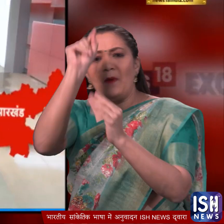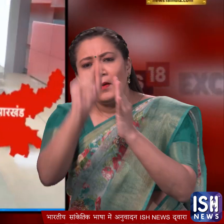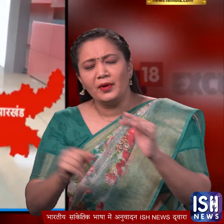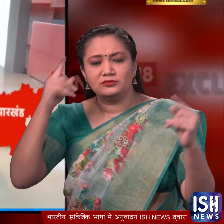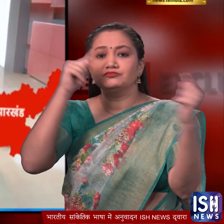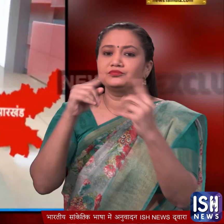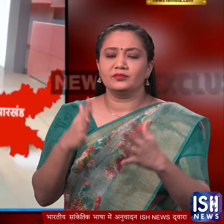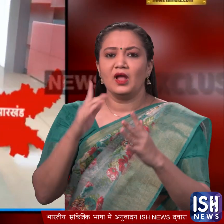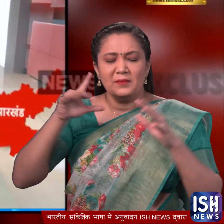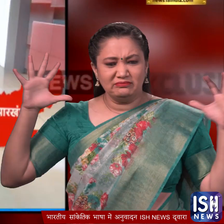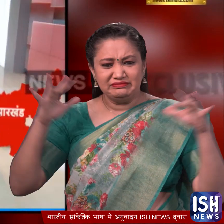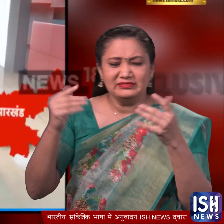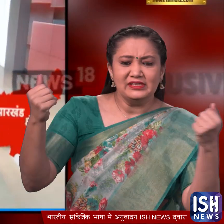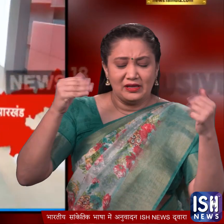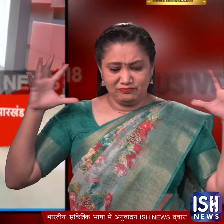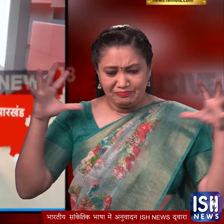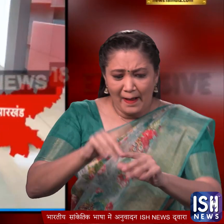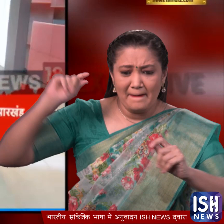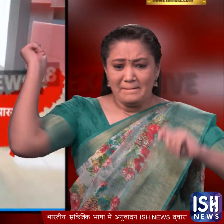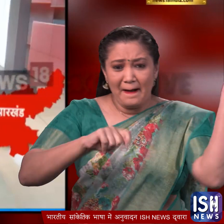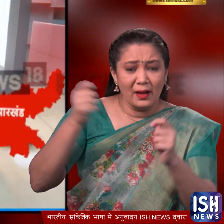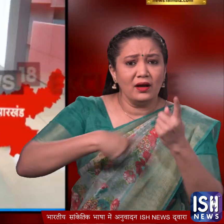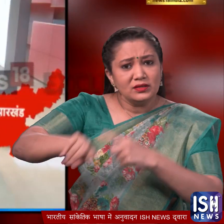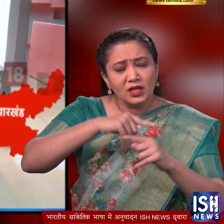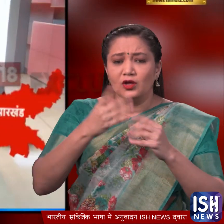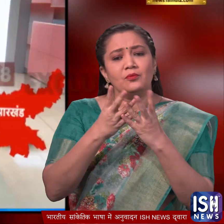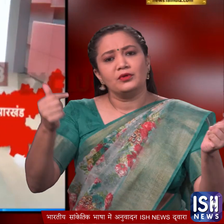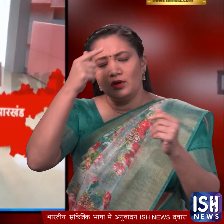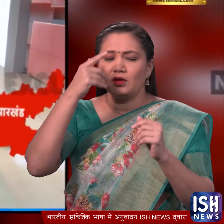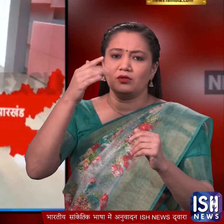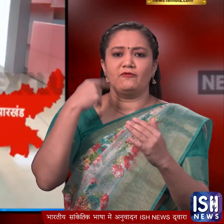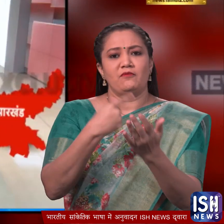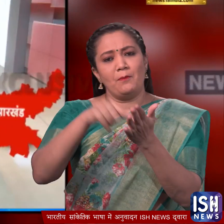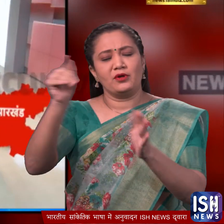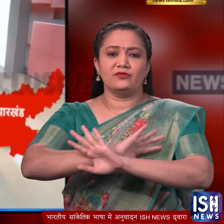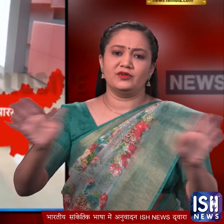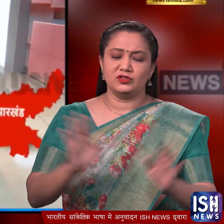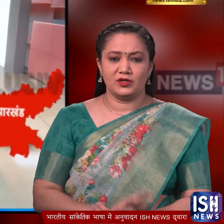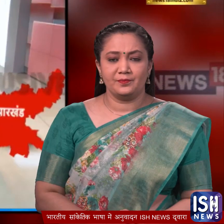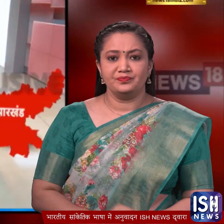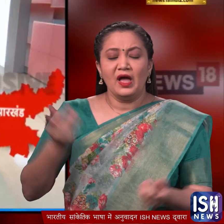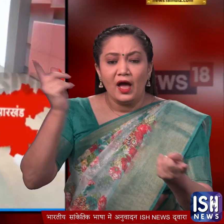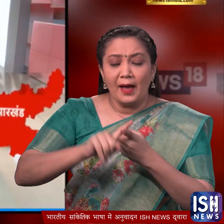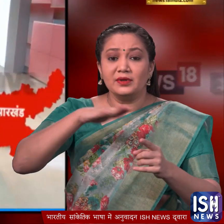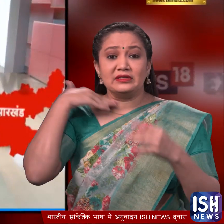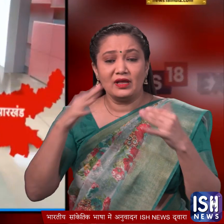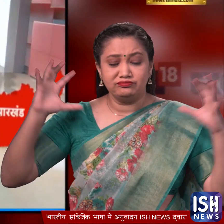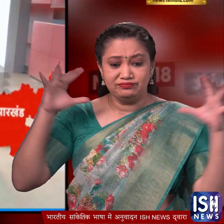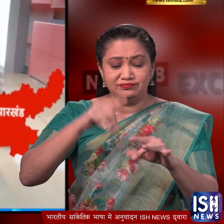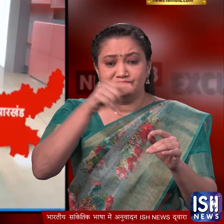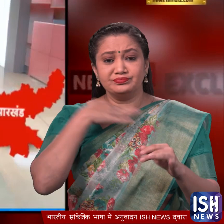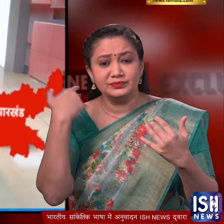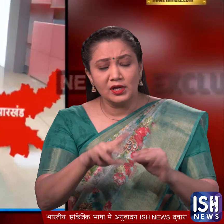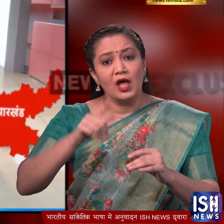ओर से आपत्ति जताई गई, मगर भीड़ की हिंसा को रोकने के लिए लाया गया यह बिल आसानी से पास कर दिया गया, जिसमें लिंचिंग के दौरान मौत